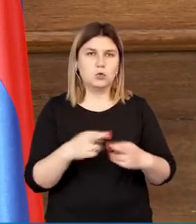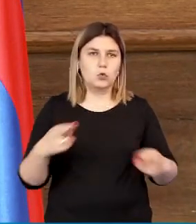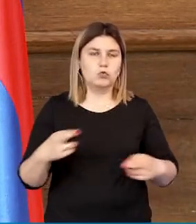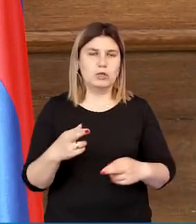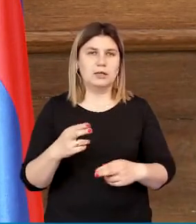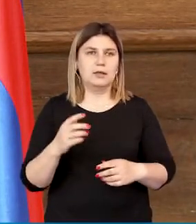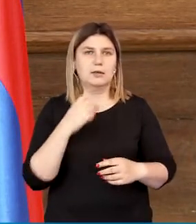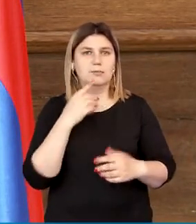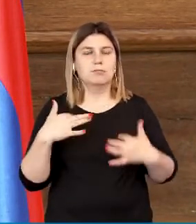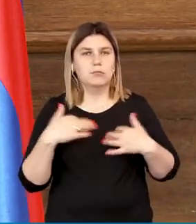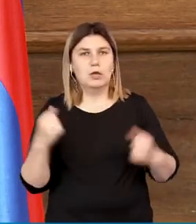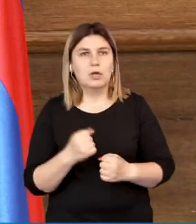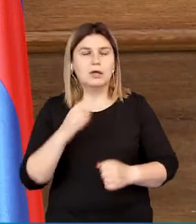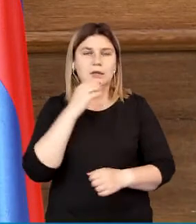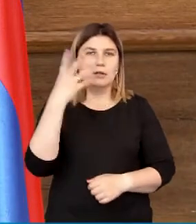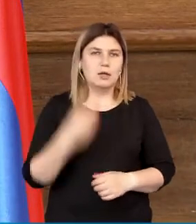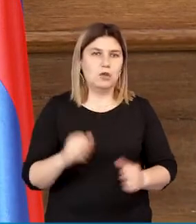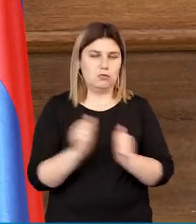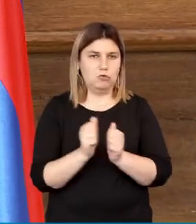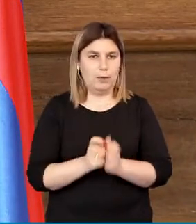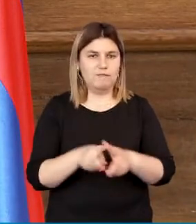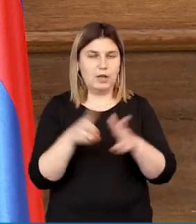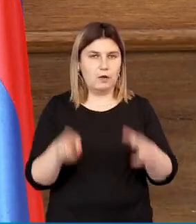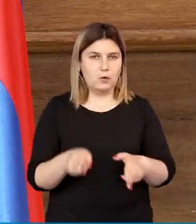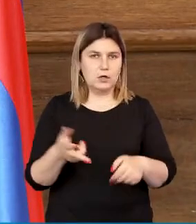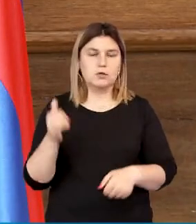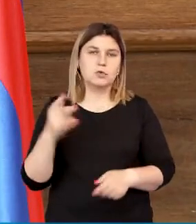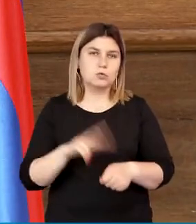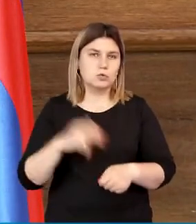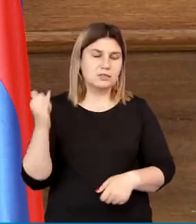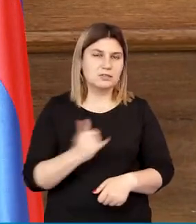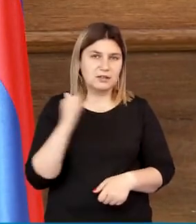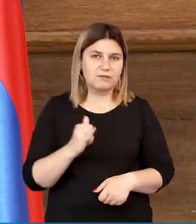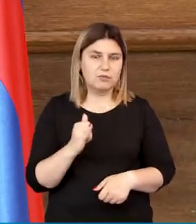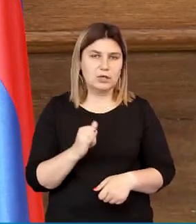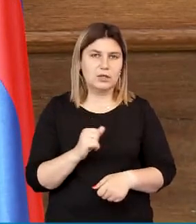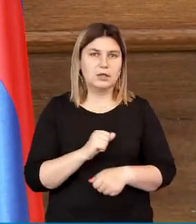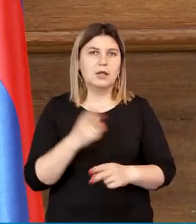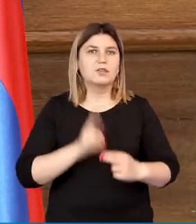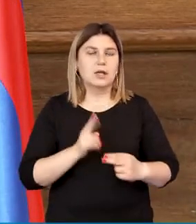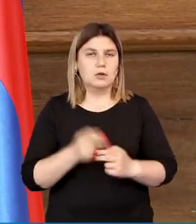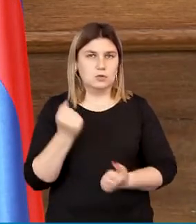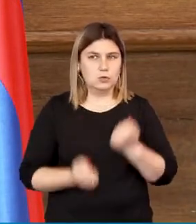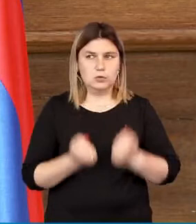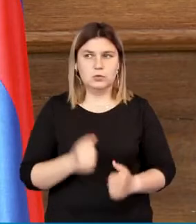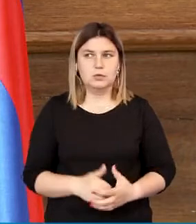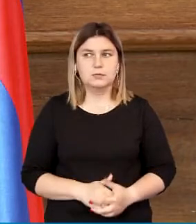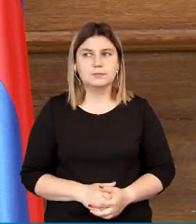w trakcie tego jesienno-zimowego okresu, który zawsze jest z punktu widzenia zachorowalności trudny.